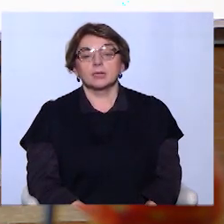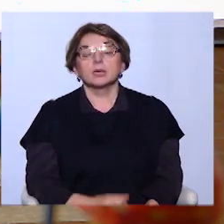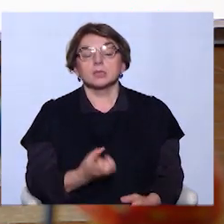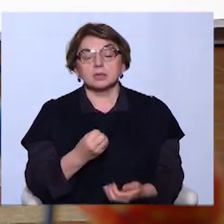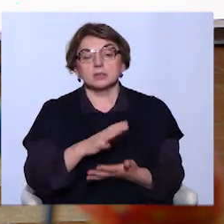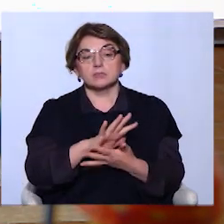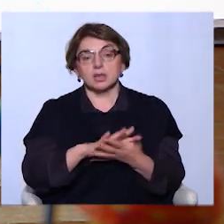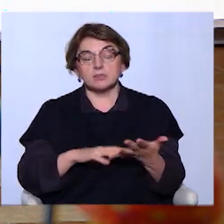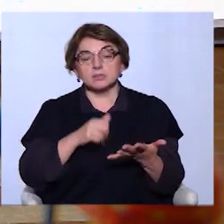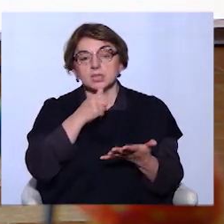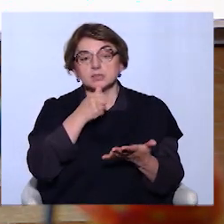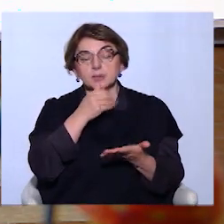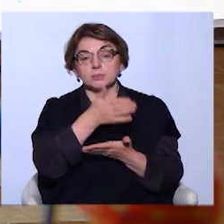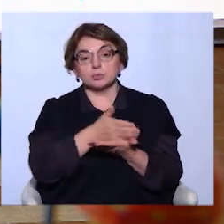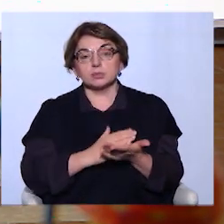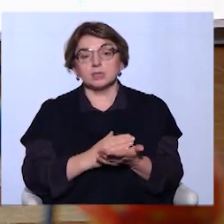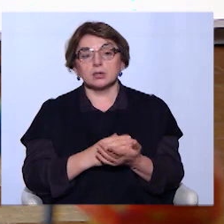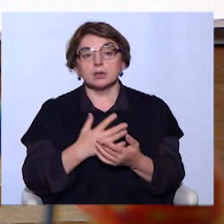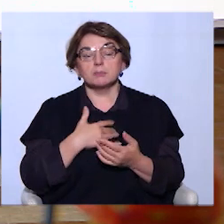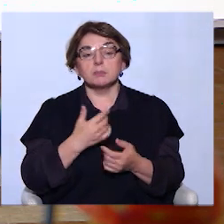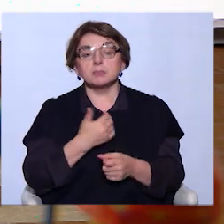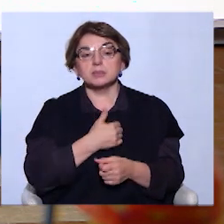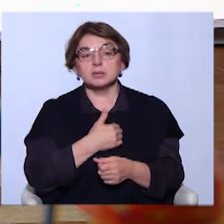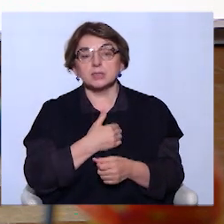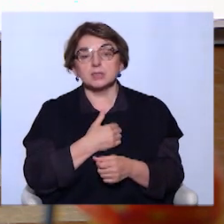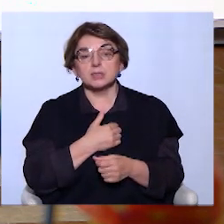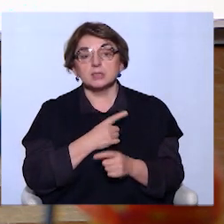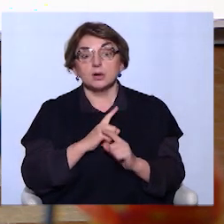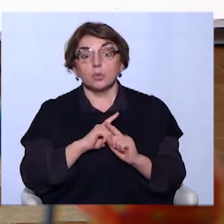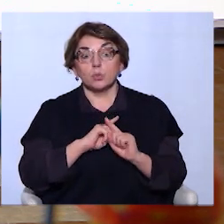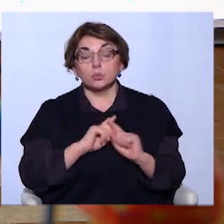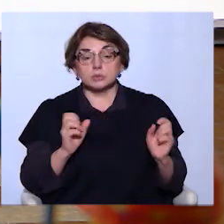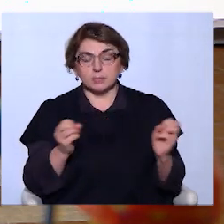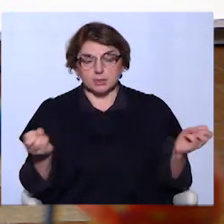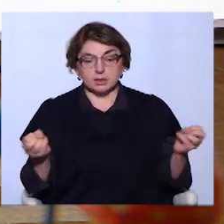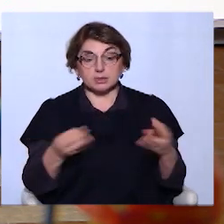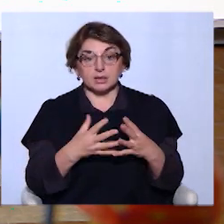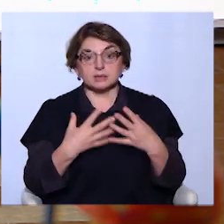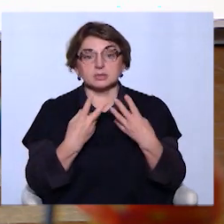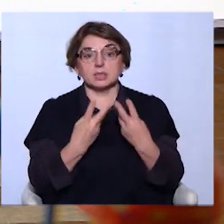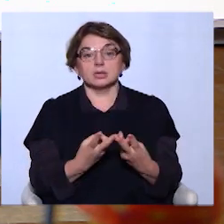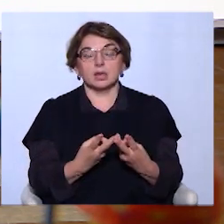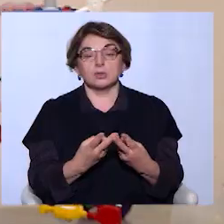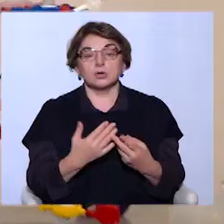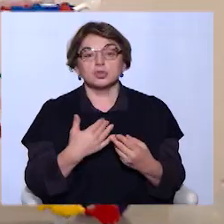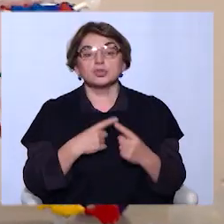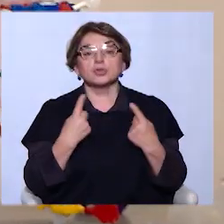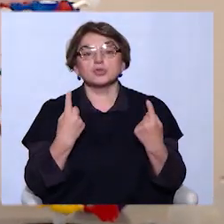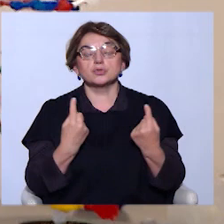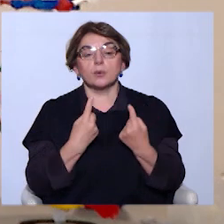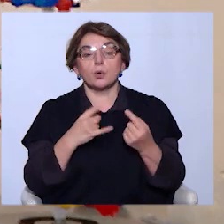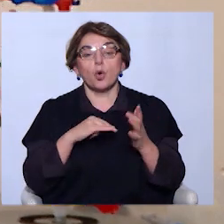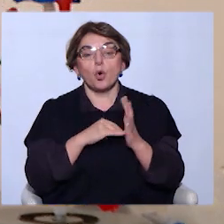ვაგრძელებთ ექსპერიმენტულ ნაწილს და მე მინდა ისიერი რეაქცია შემოგთავაზოთ. ანუ ჩვეულებრივ